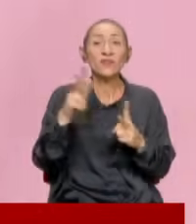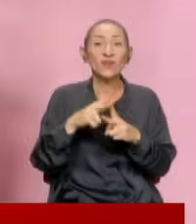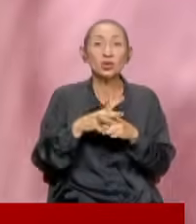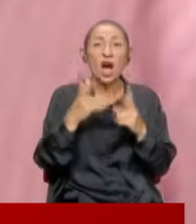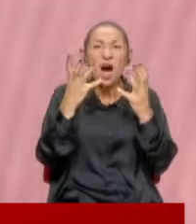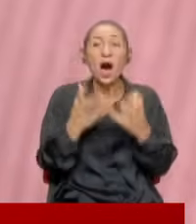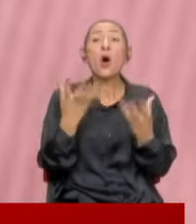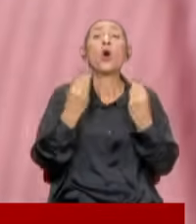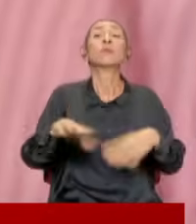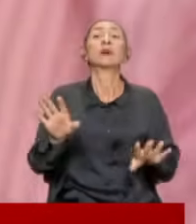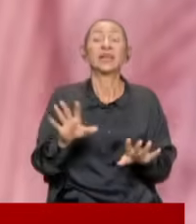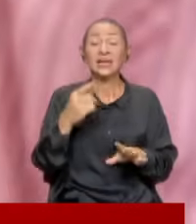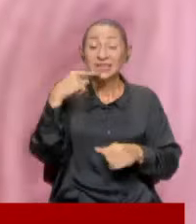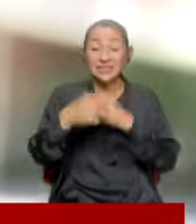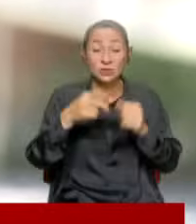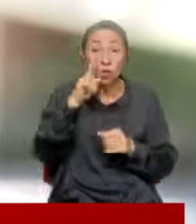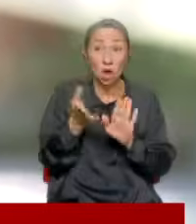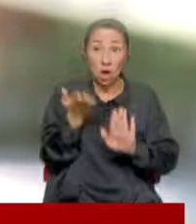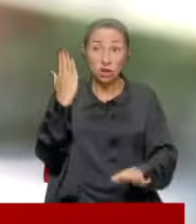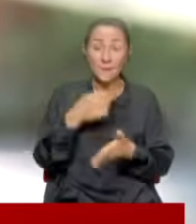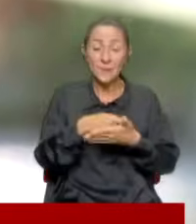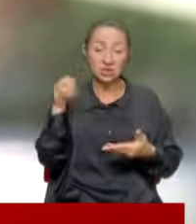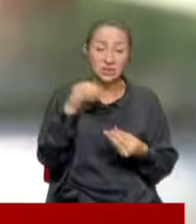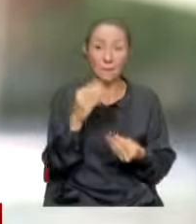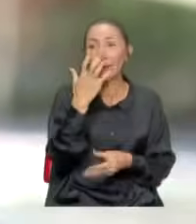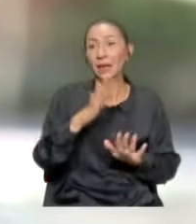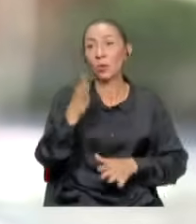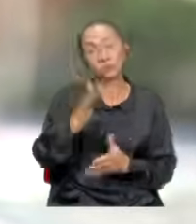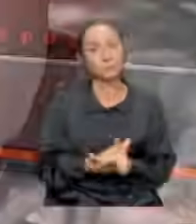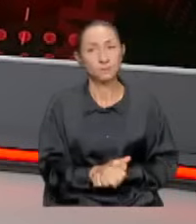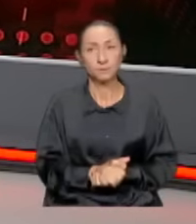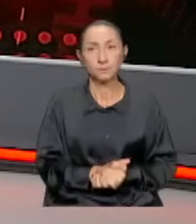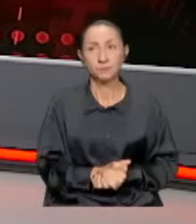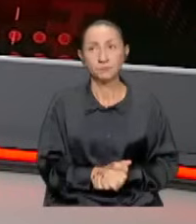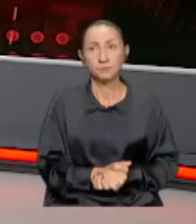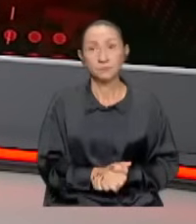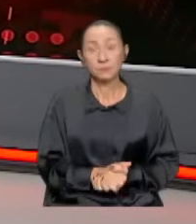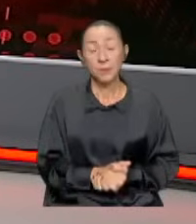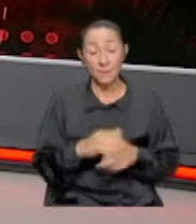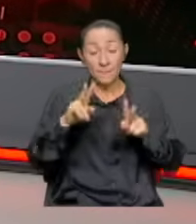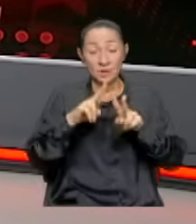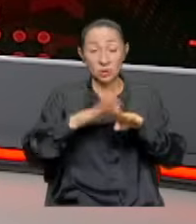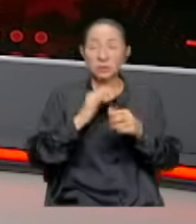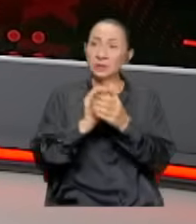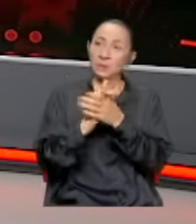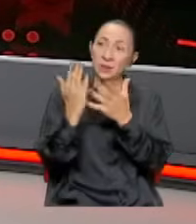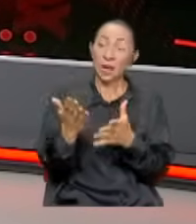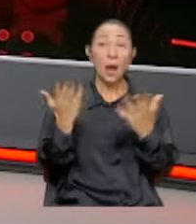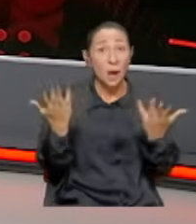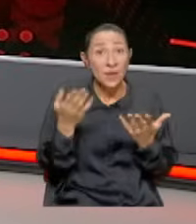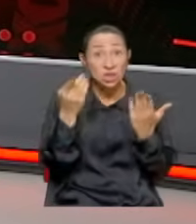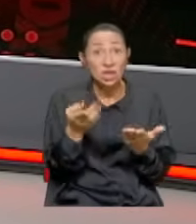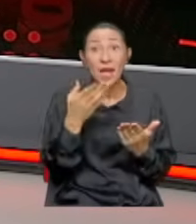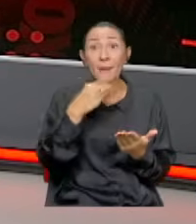emekli Tura yükü ağırlaşmadan yıl sonunda önce maaşlarına zam bekliyor Mansur yavaş'a Tebrikler ama